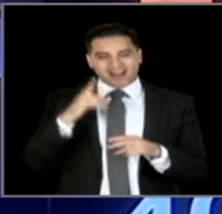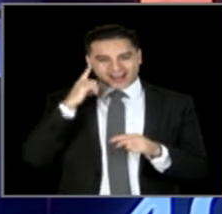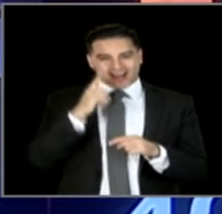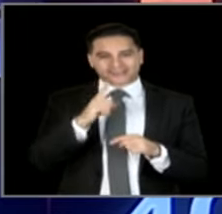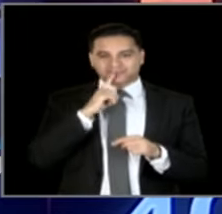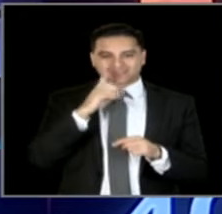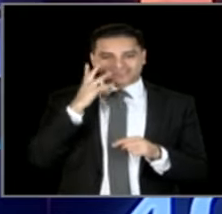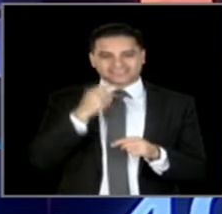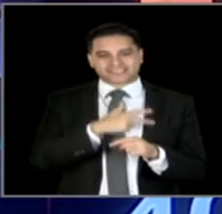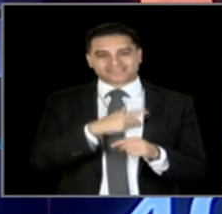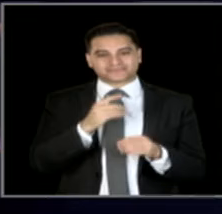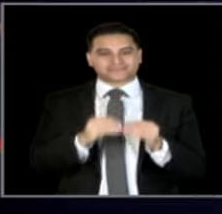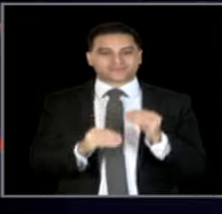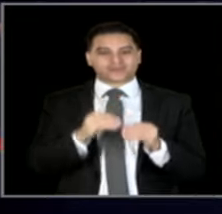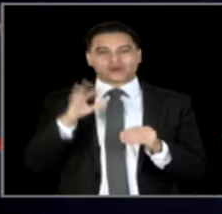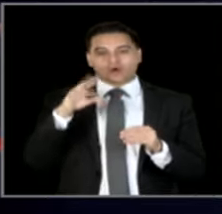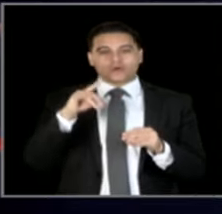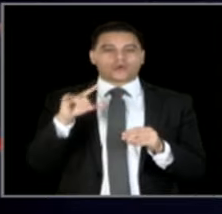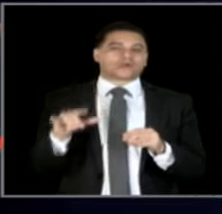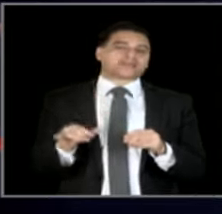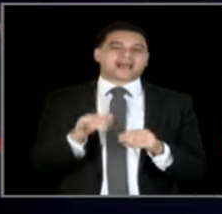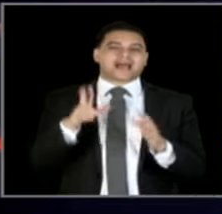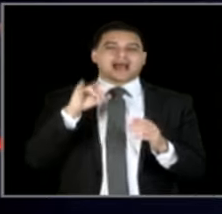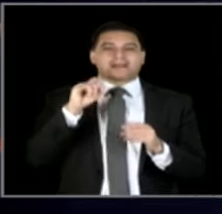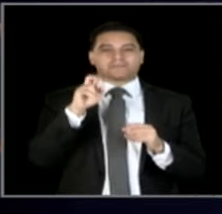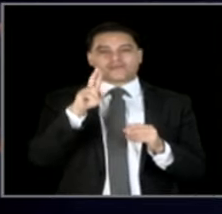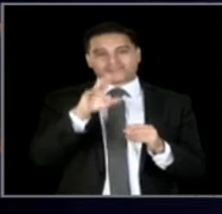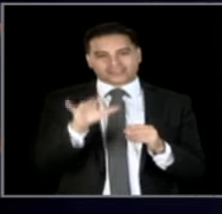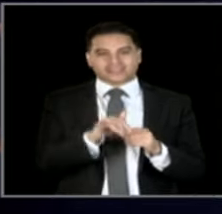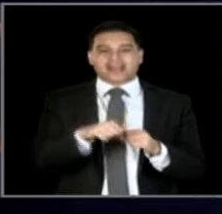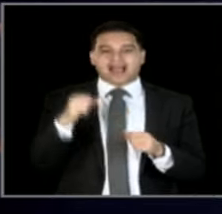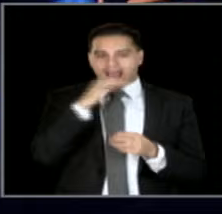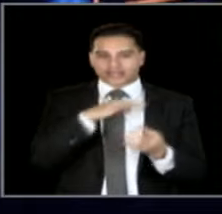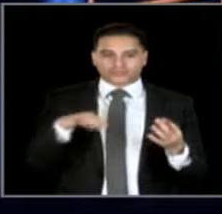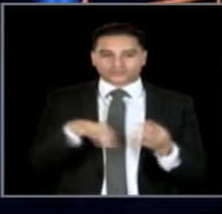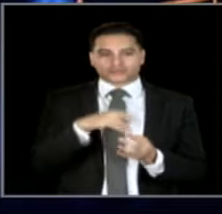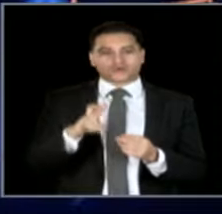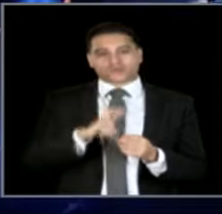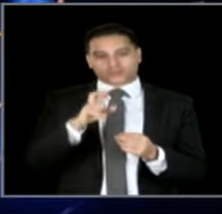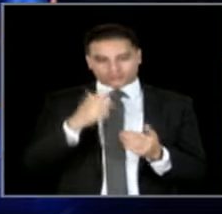الاسم. هدى المفتي. أغاني موسيقى. والسؤال هو: